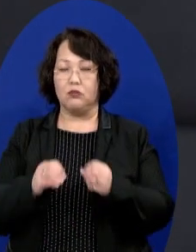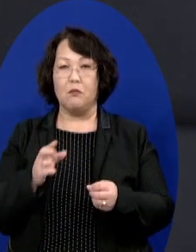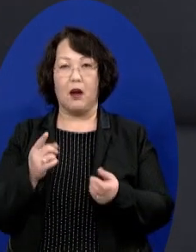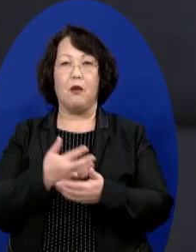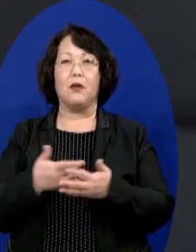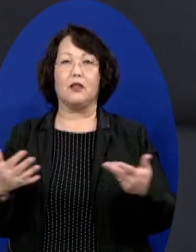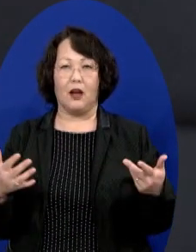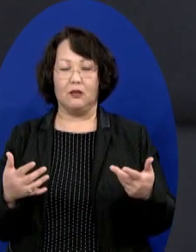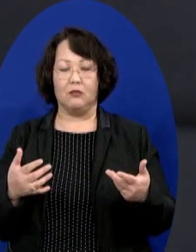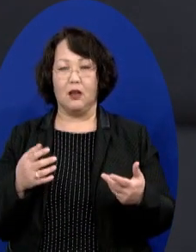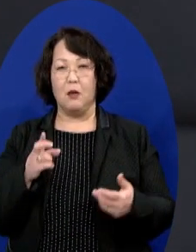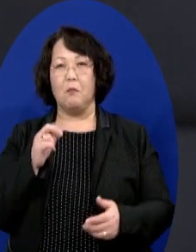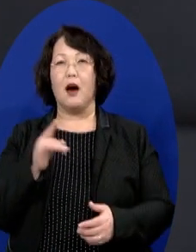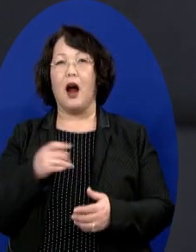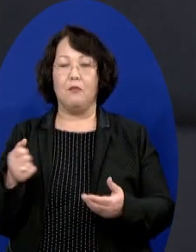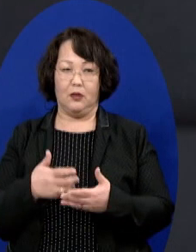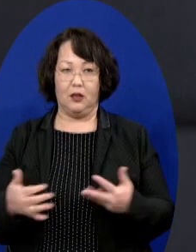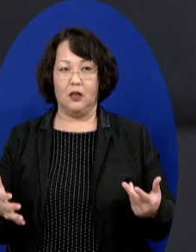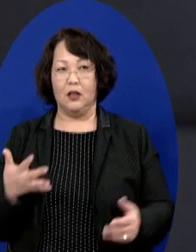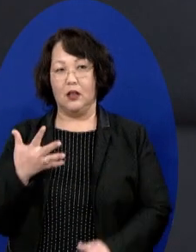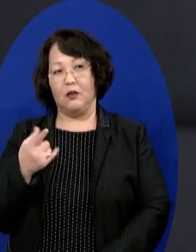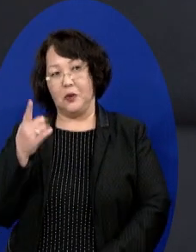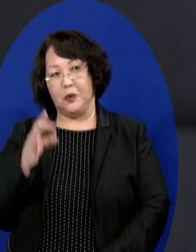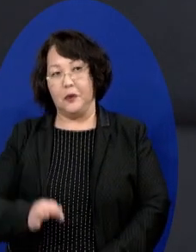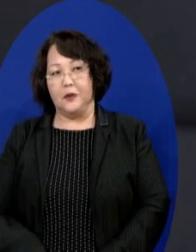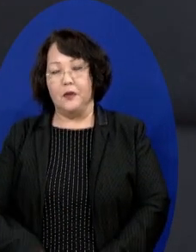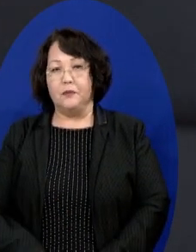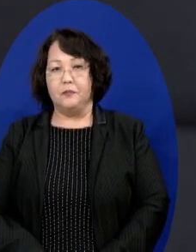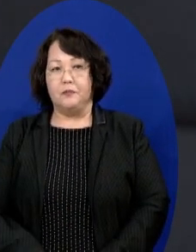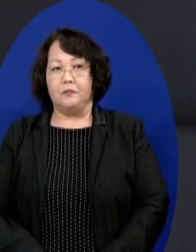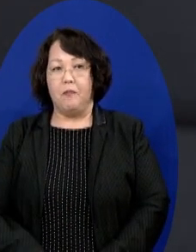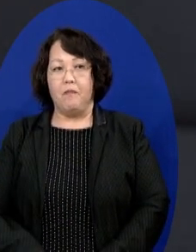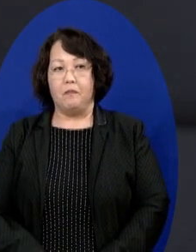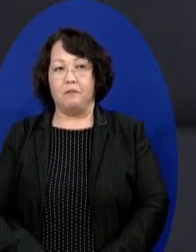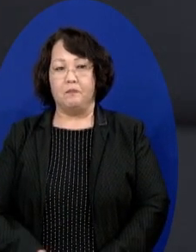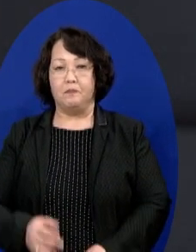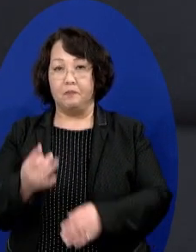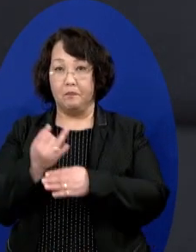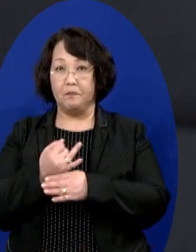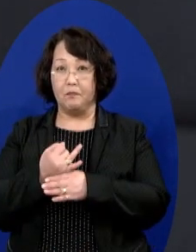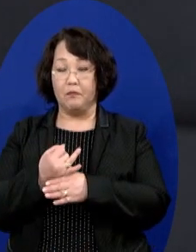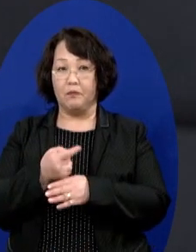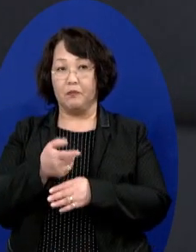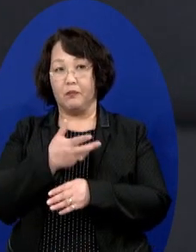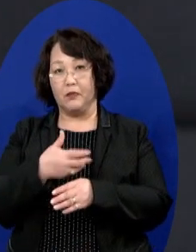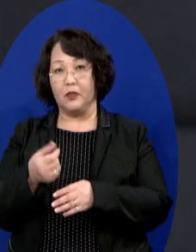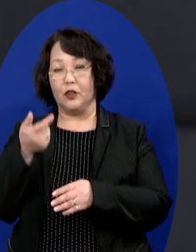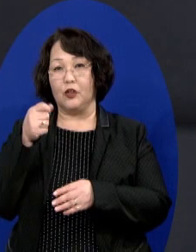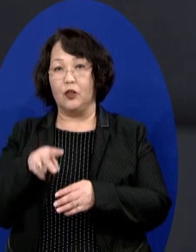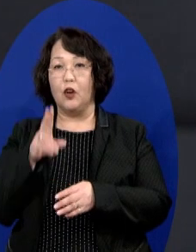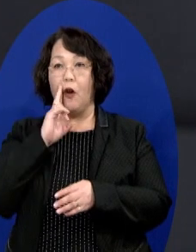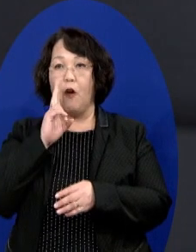инфляцийн талыг юм хэрэгтэй тайлбарлаж байгаа. 51%-ийг тайлбарлаж байгаа гэсэн үг. За нөгөө талаараа инфляцид бас нөлөөлж байгаа гол зүйл гэх юм бол